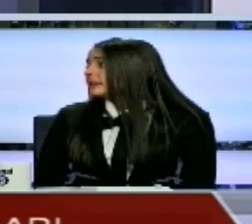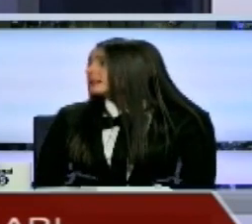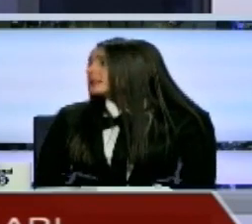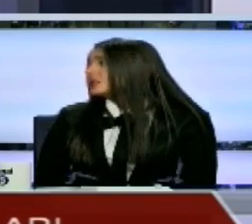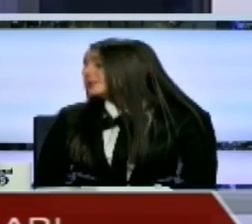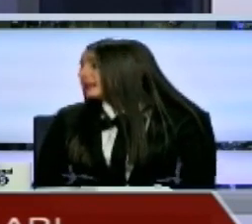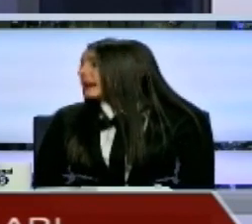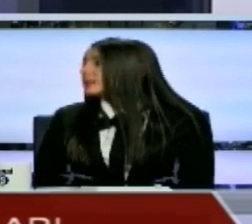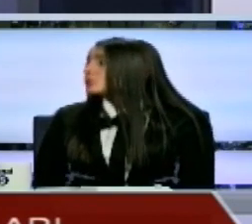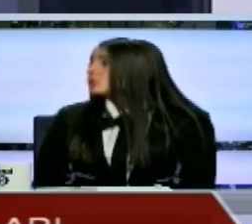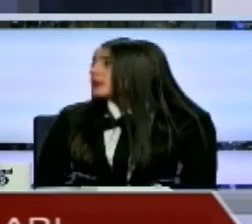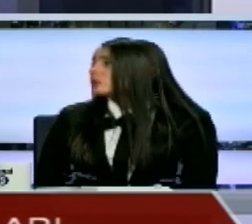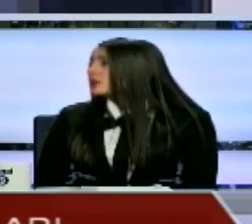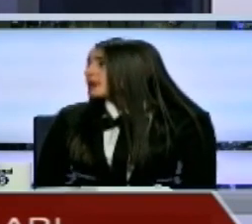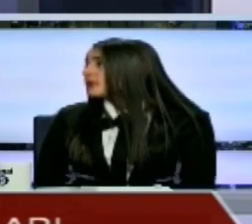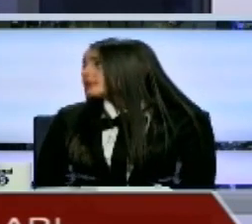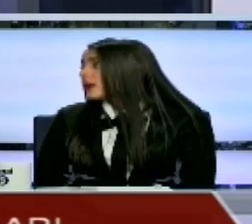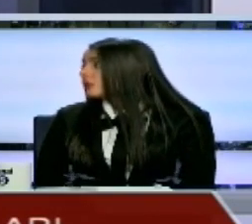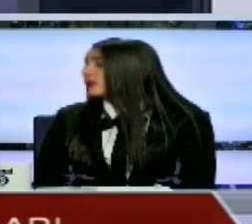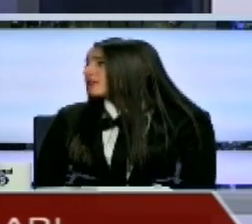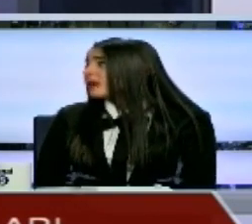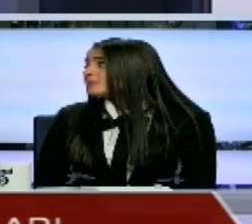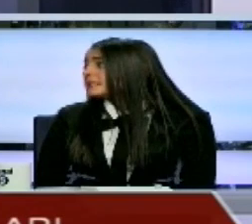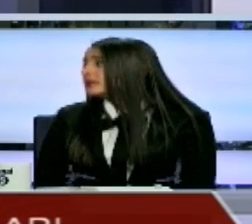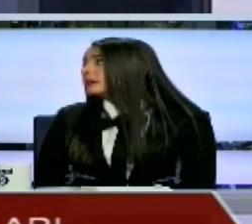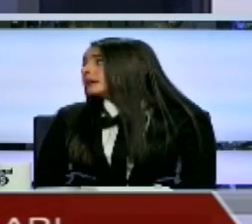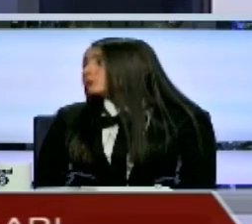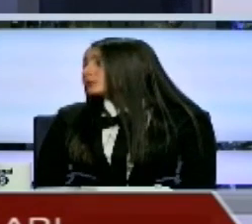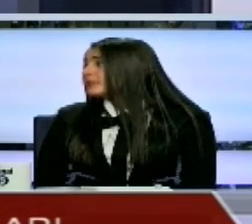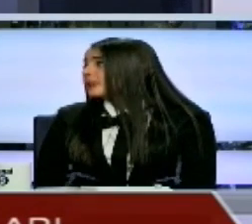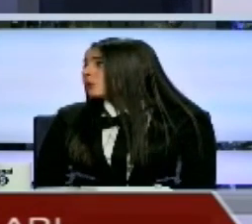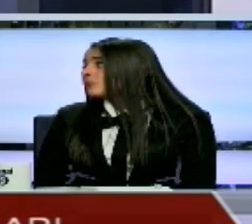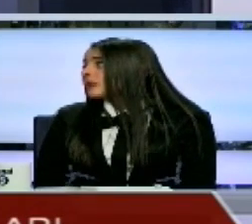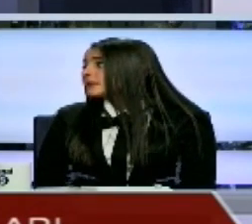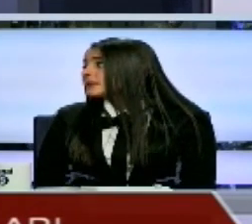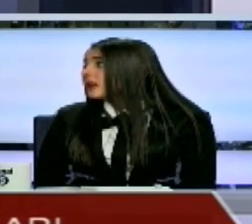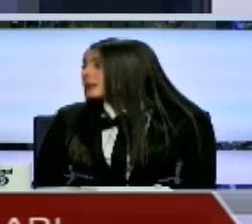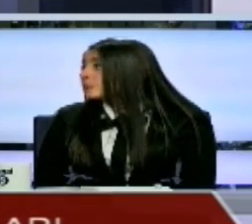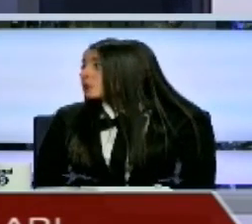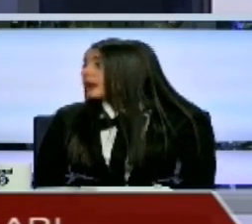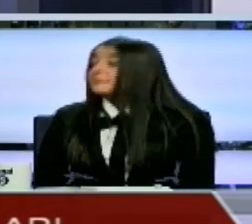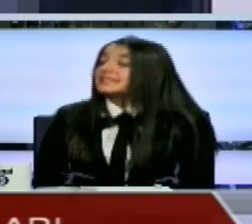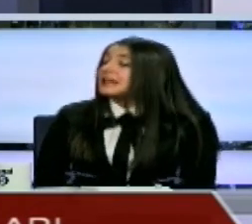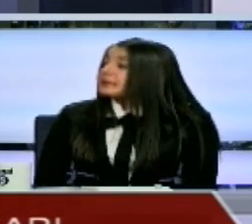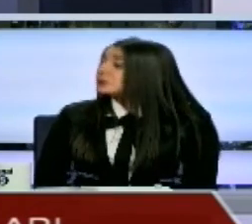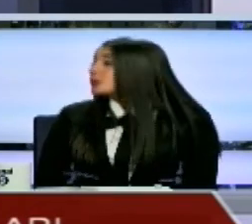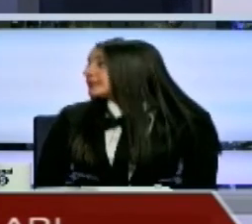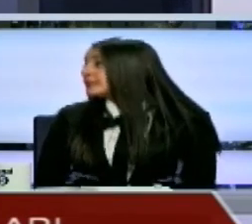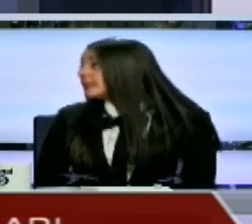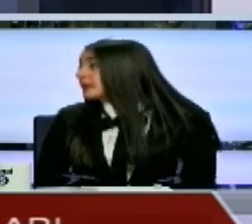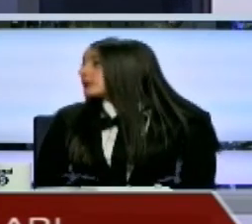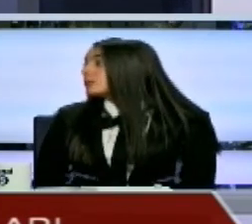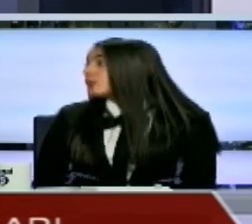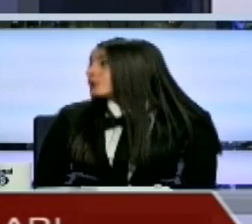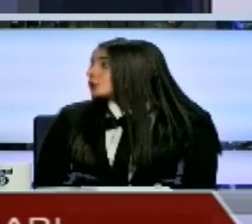engellilere, işitme engellilere çok güzel olanaklar sağlıyorlar. Fakat biz burada bize onlar sağlanamıyorlar. Bizler de Türkiye'de